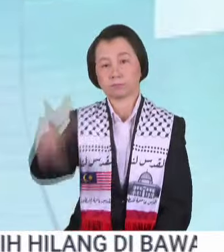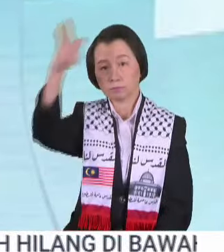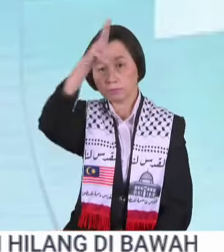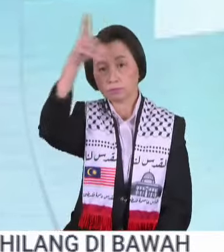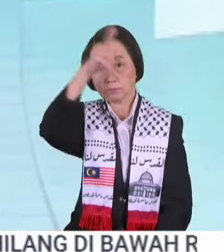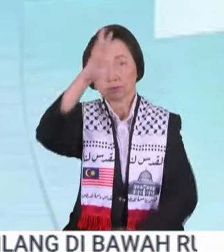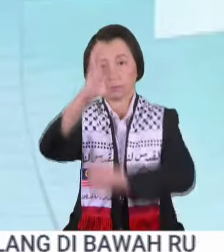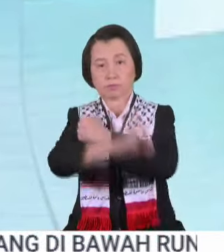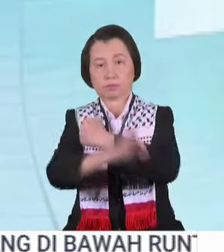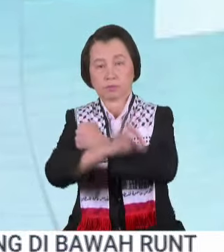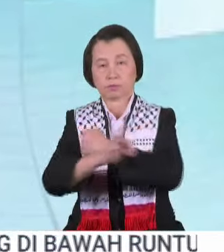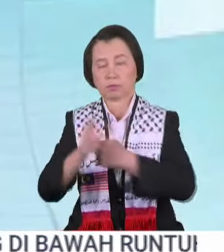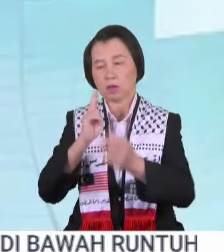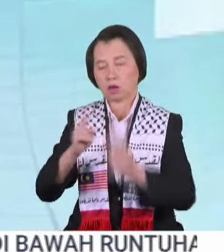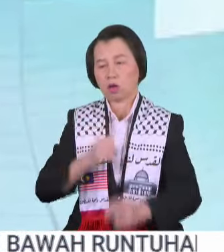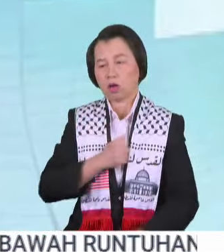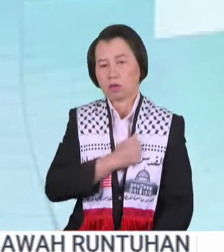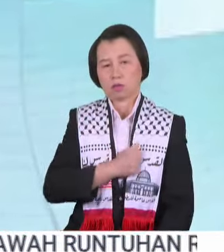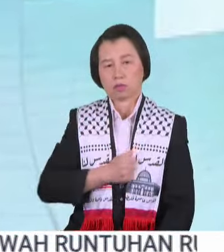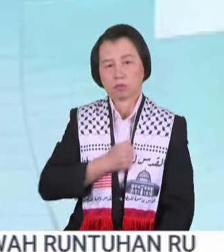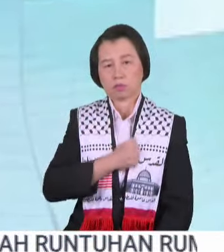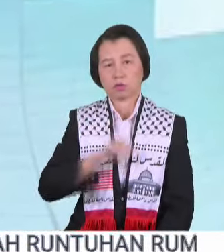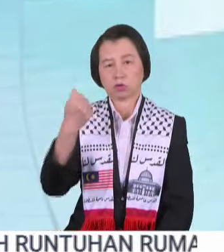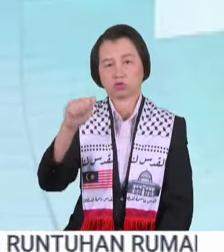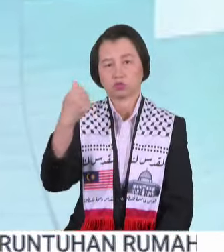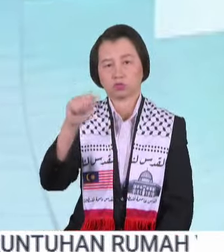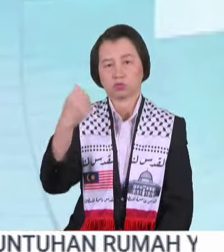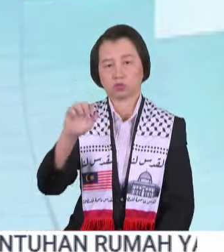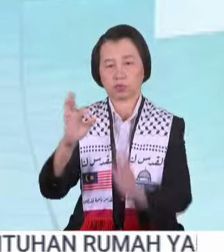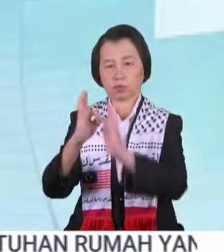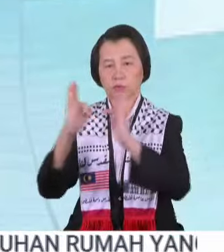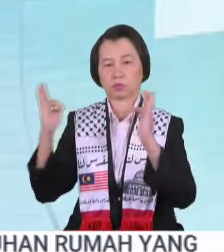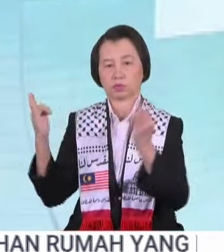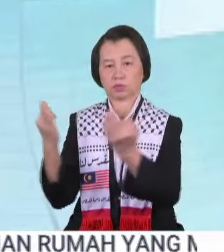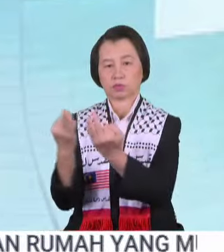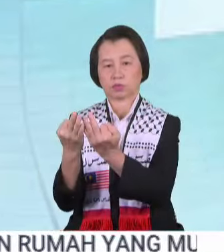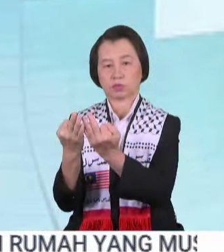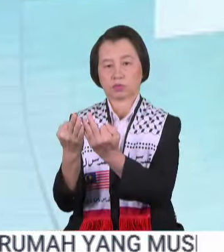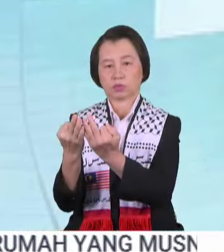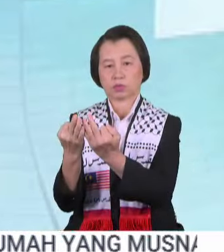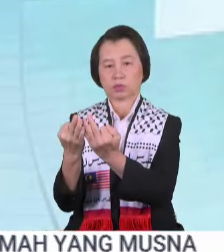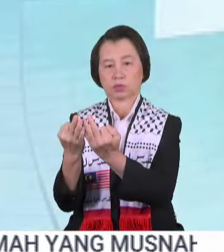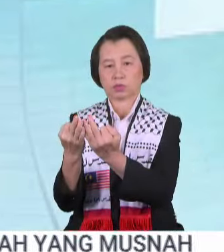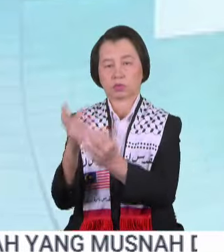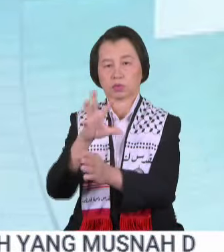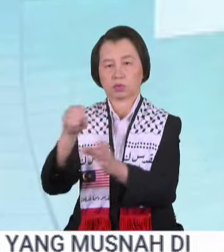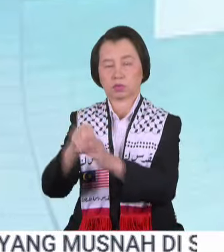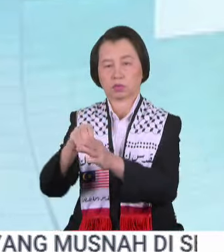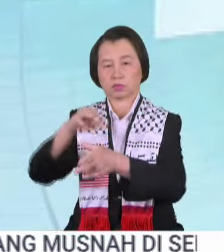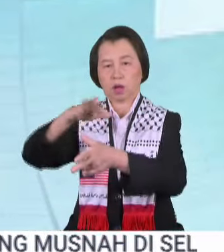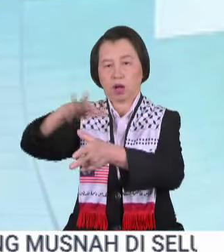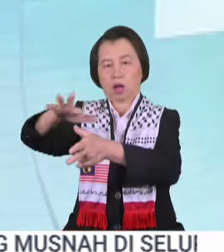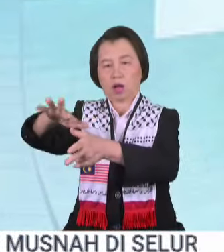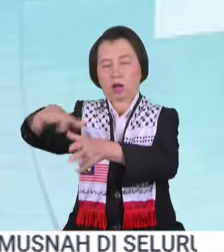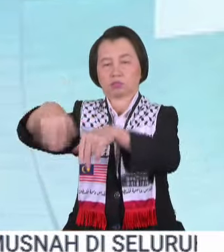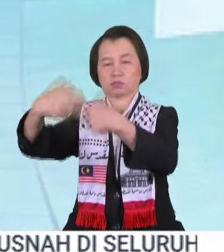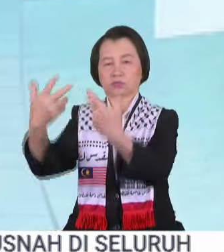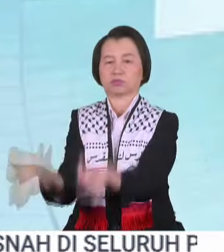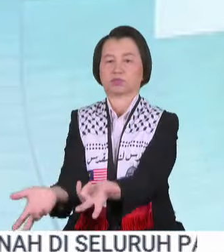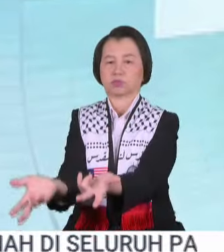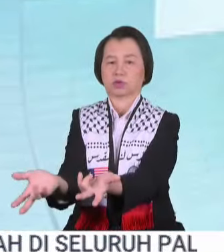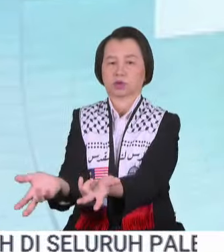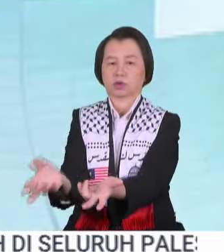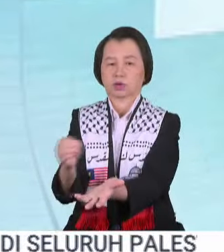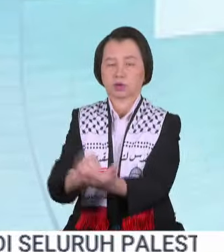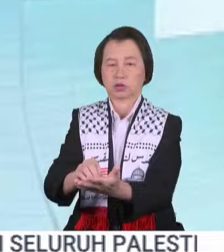Kerajaan Negeri Sembilan mengucapkan takziah ke atas 10 buah keluarga ahli keluarganya terlibat dalam nahas helikopter terhempas